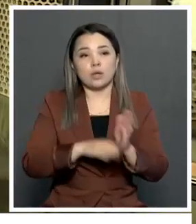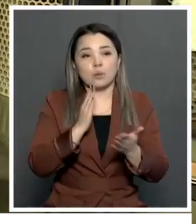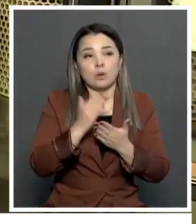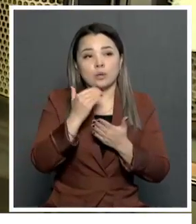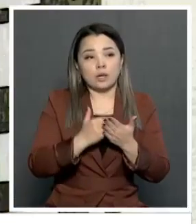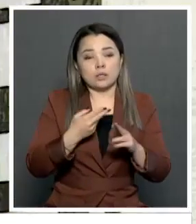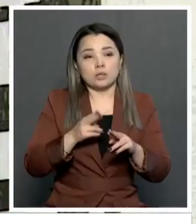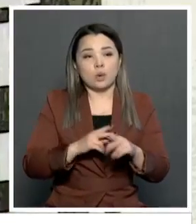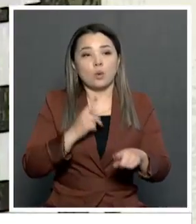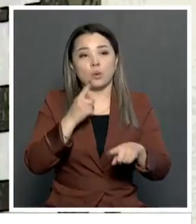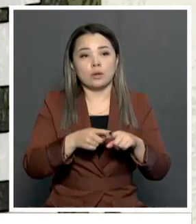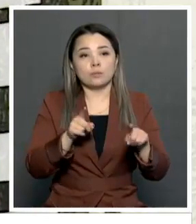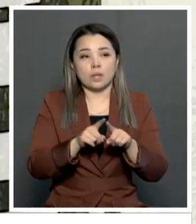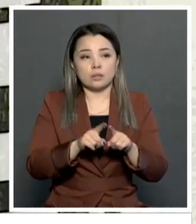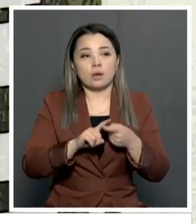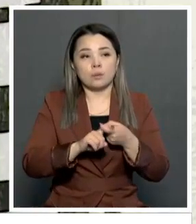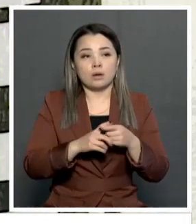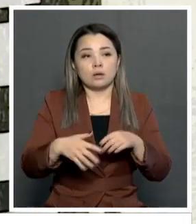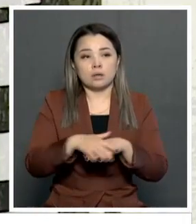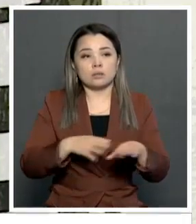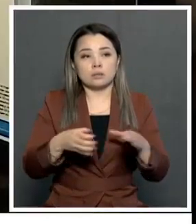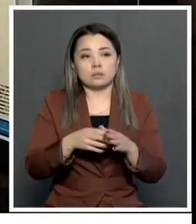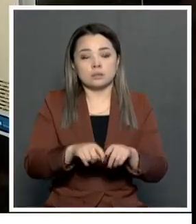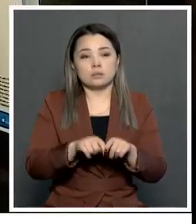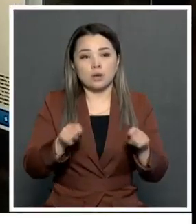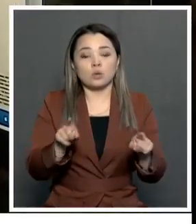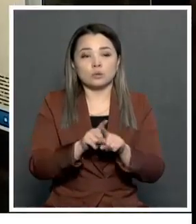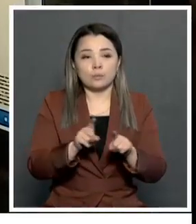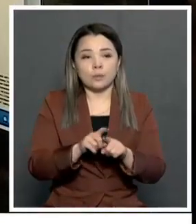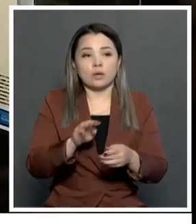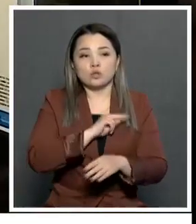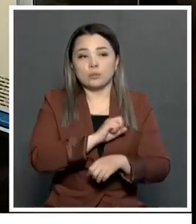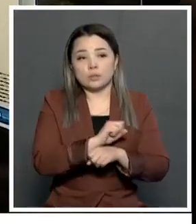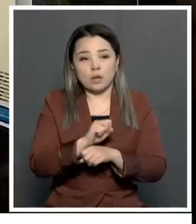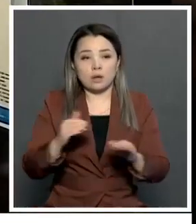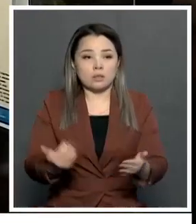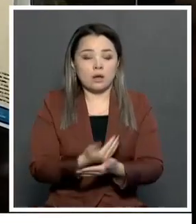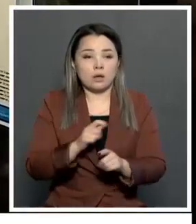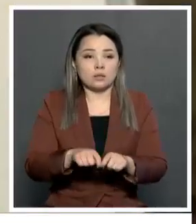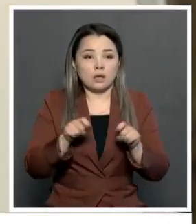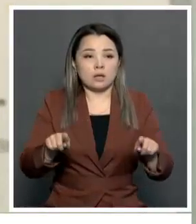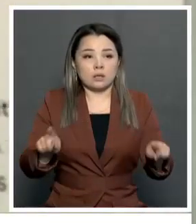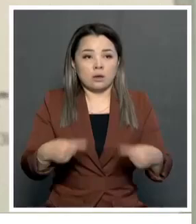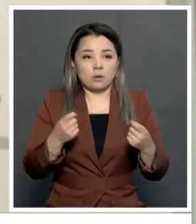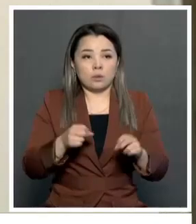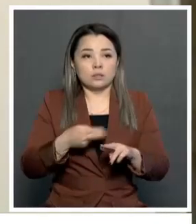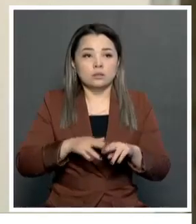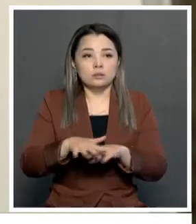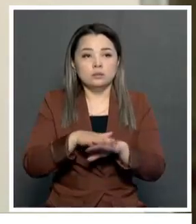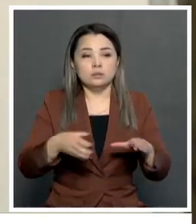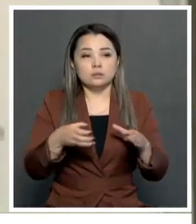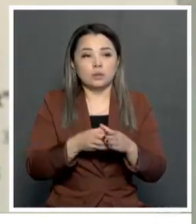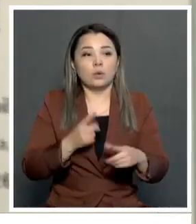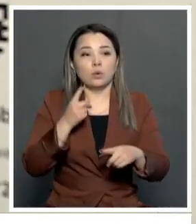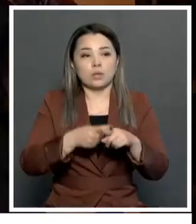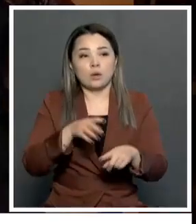кетейік, осы қосымша арқылы пандемия кезінде тұралап қалған кәсіпкерлер жұмыстарын қайта жандандыруға мүмкіндік алды. Мәселен, бас қалада қосымшаны